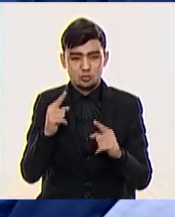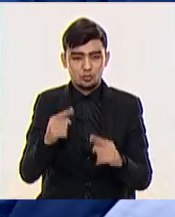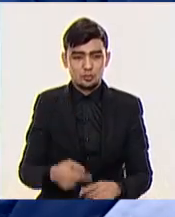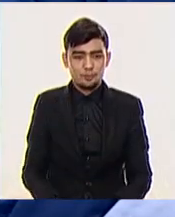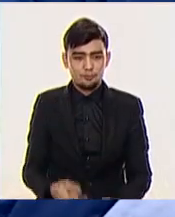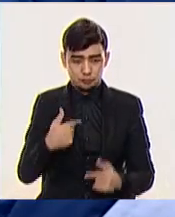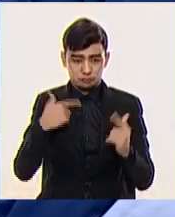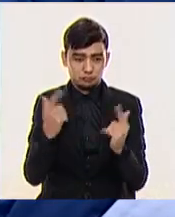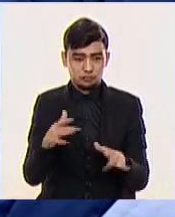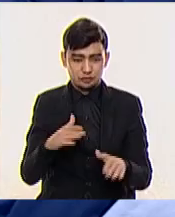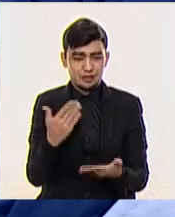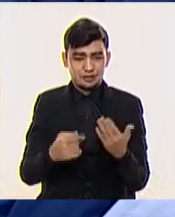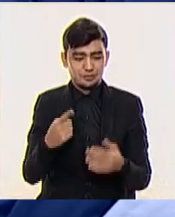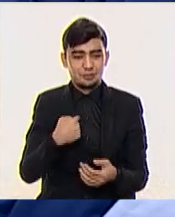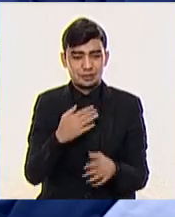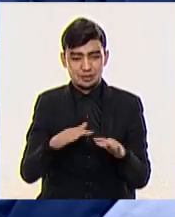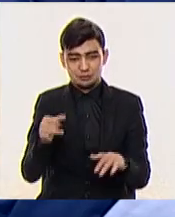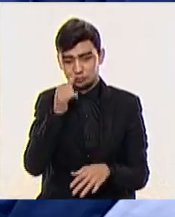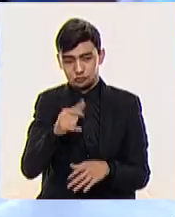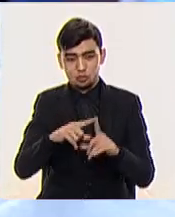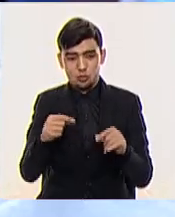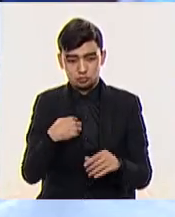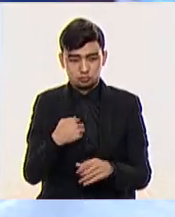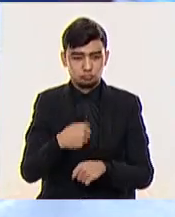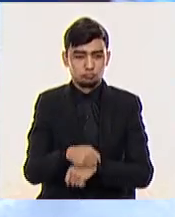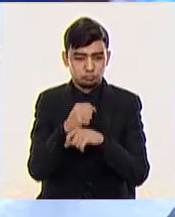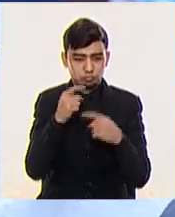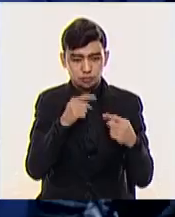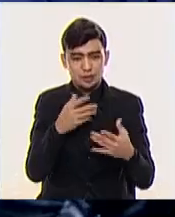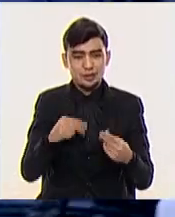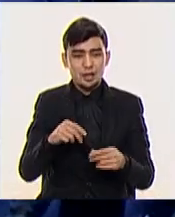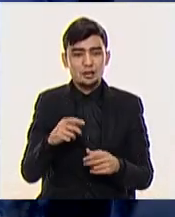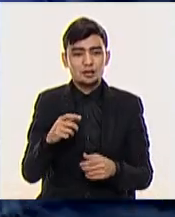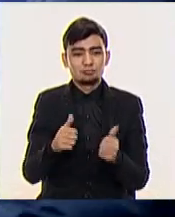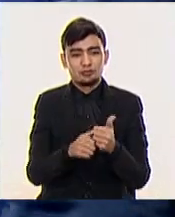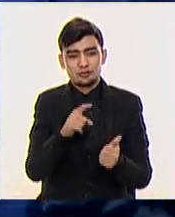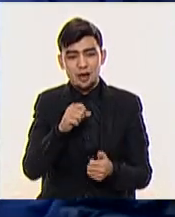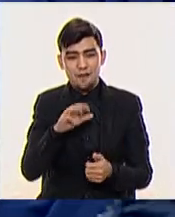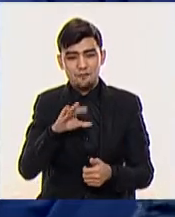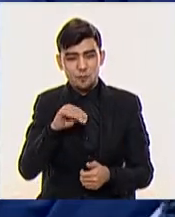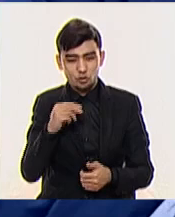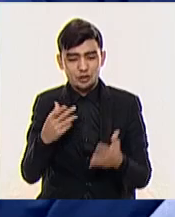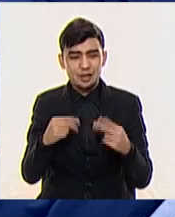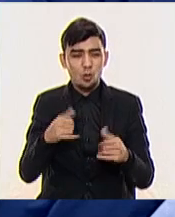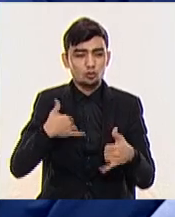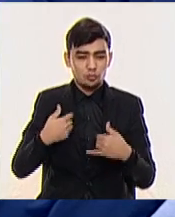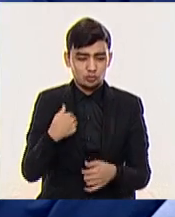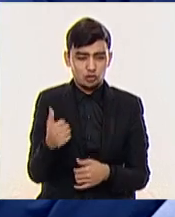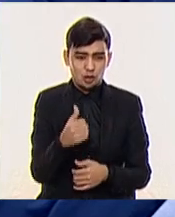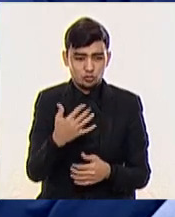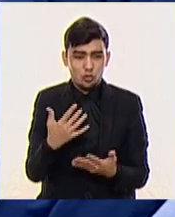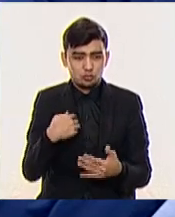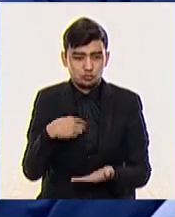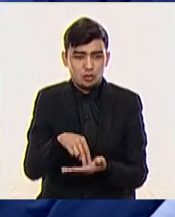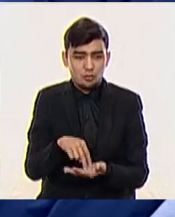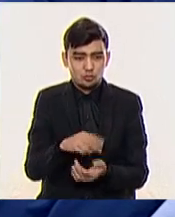не согласны. Если они не будут наших детей пускать в школу, мы будем бунтовать. Где зауч? Где учителя? Вот сейчас мы стоим столько часов здесь. Где?